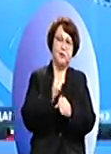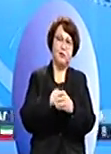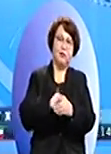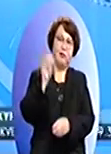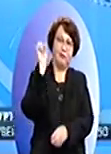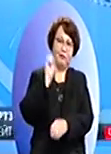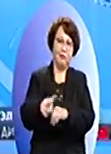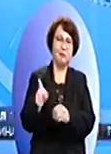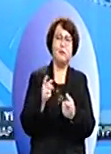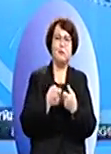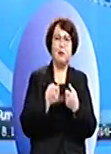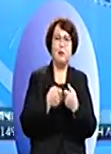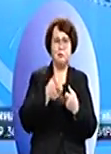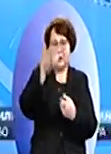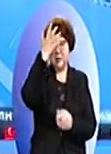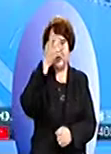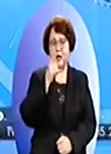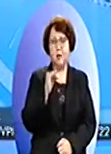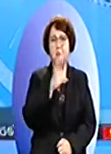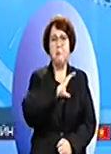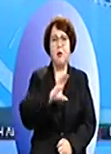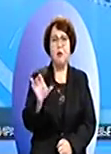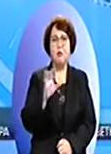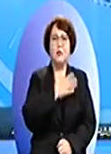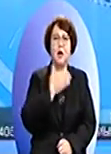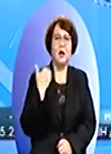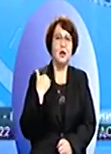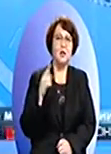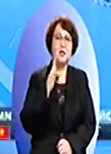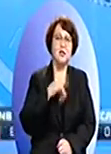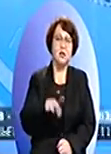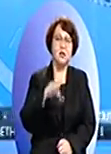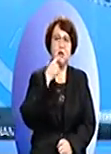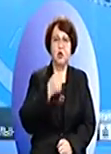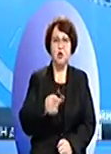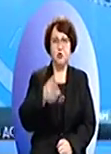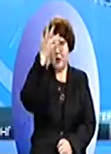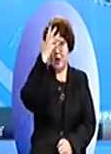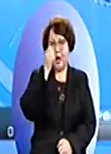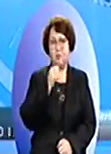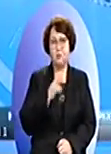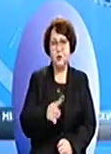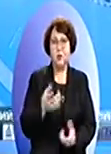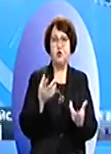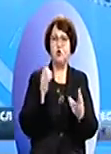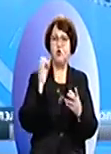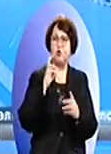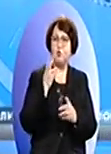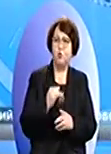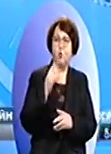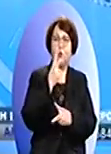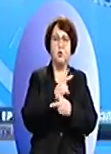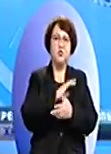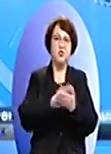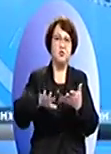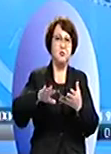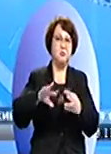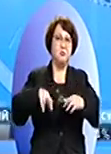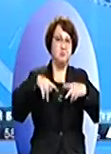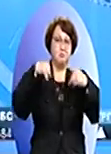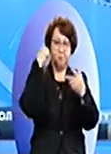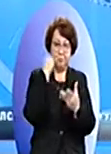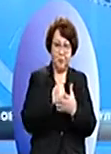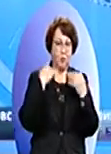хэрэг эрхлэх газрын дарга зандан шатар хэлж байна. Удахгүй төрийн албаны сахилга ёс зүйн тухай хуулийг шинжлэн боловсруулж улсын хурлаар батлуулна. За